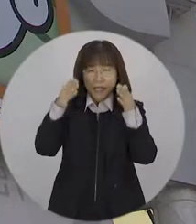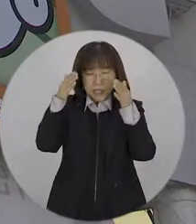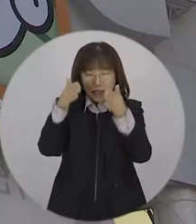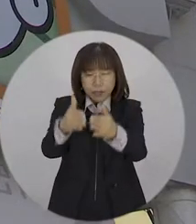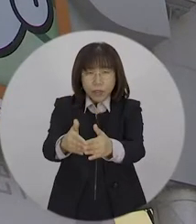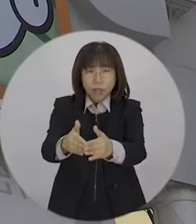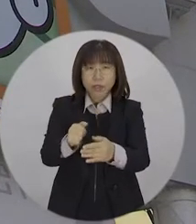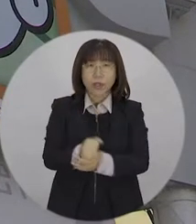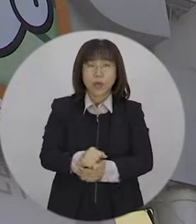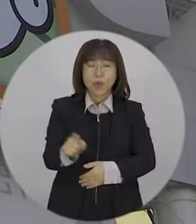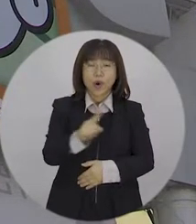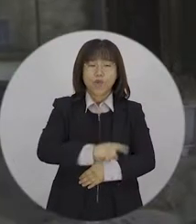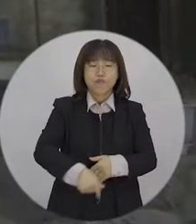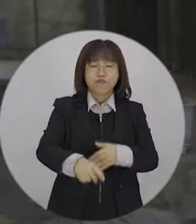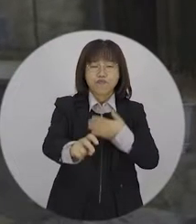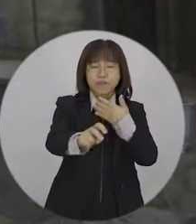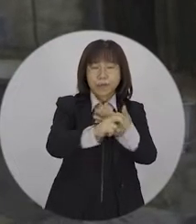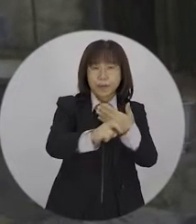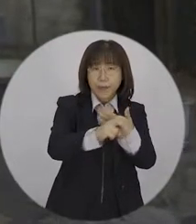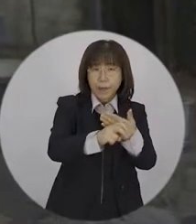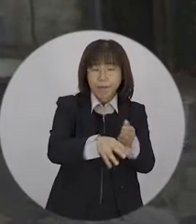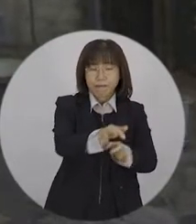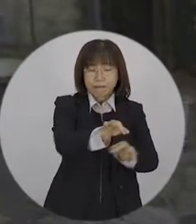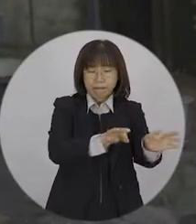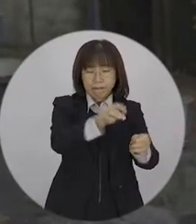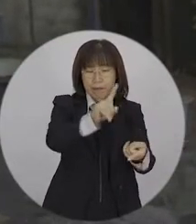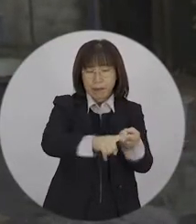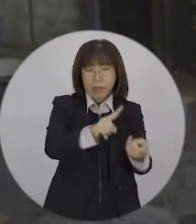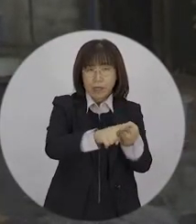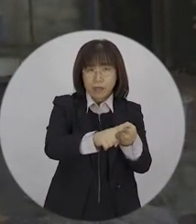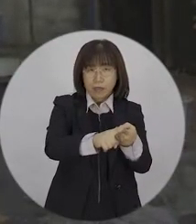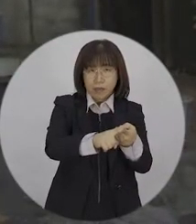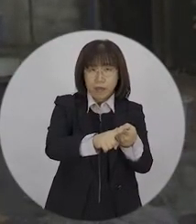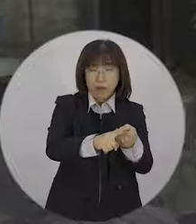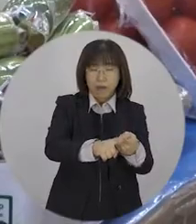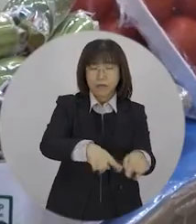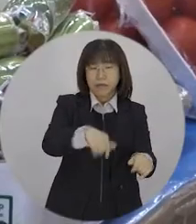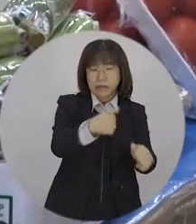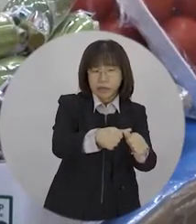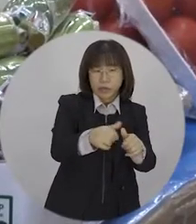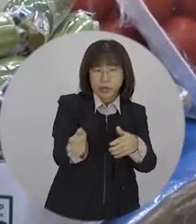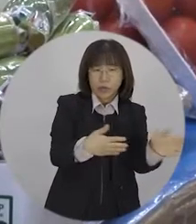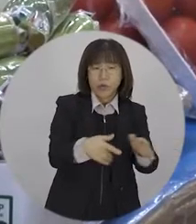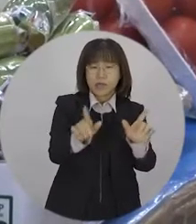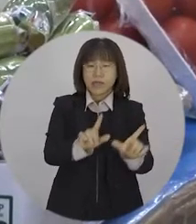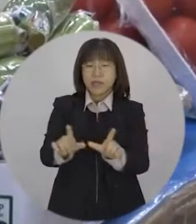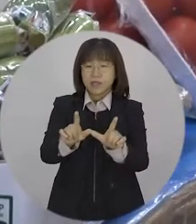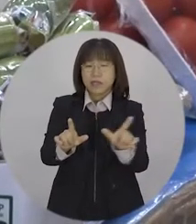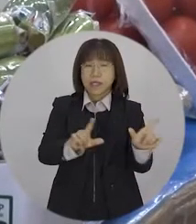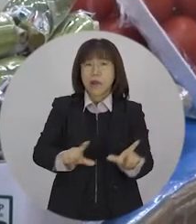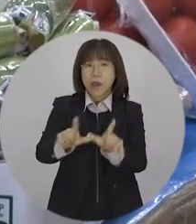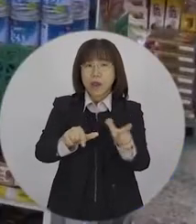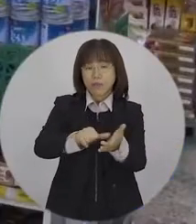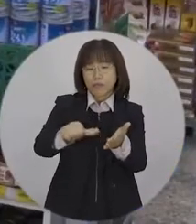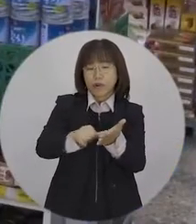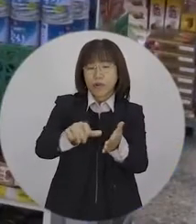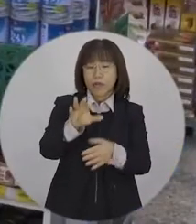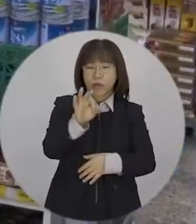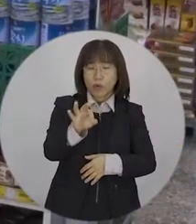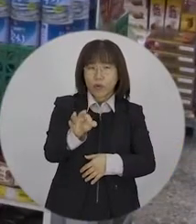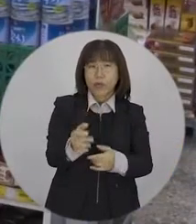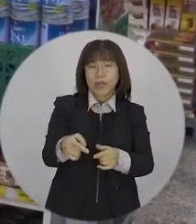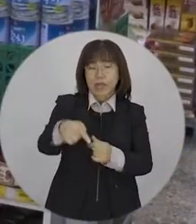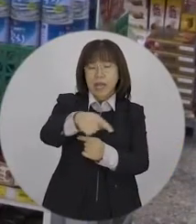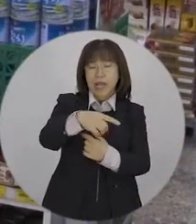실시해 불공정 산골에 행위에 대한 지도 단속 으로 생필품 가격 안정을 도모 합니다